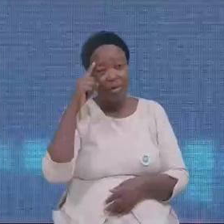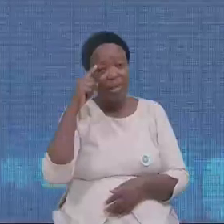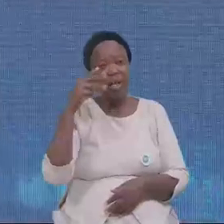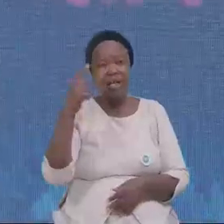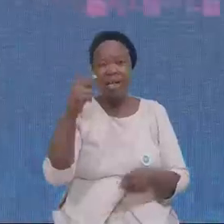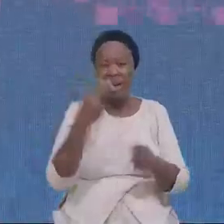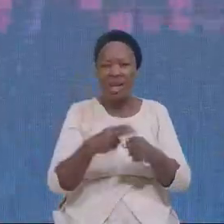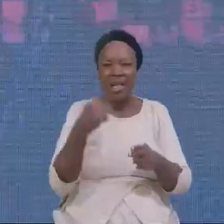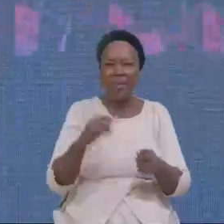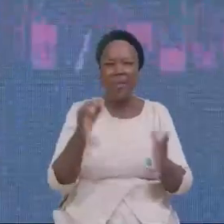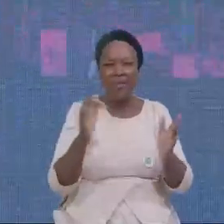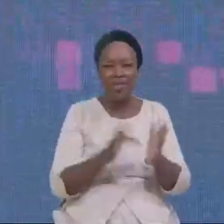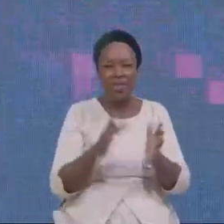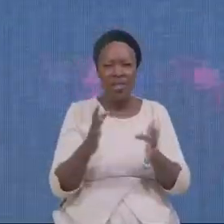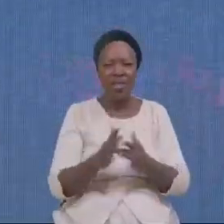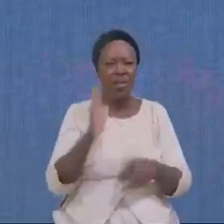Parce que le nom de Jésus